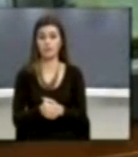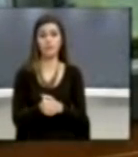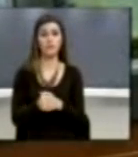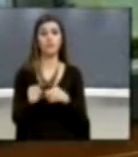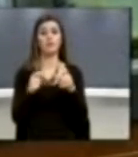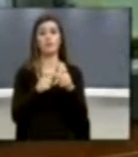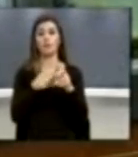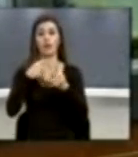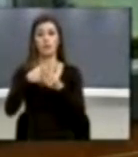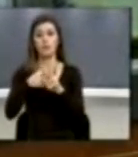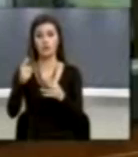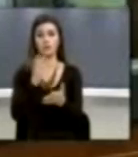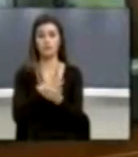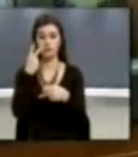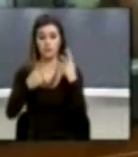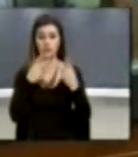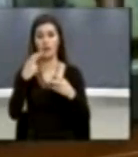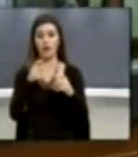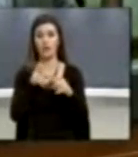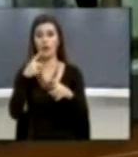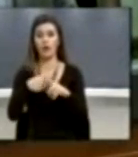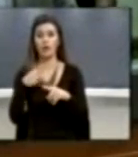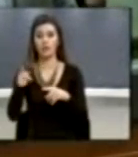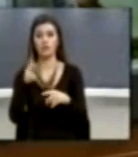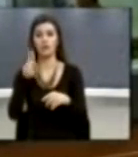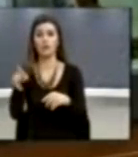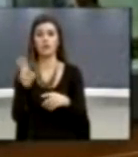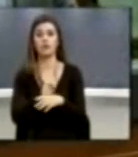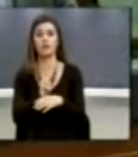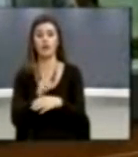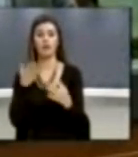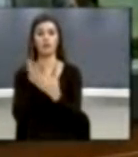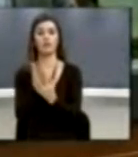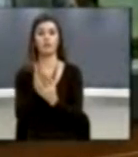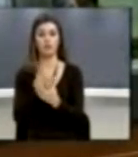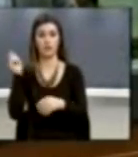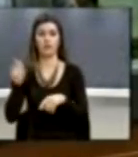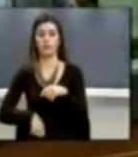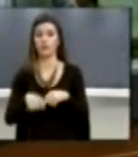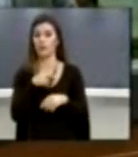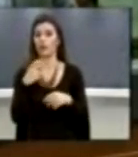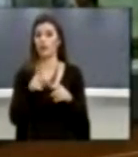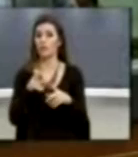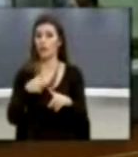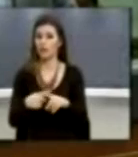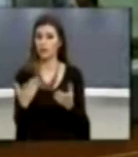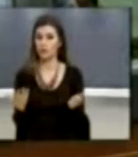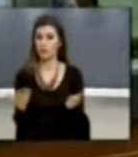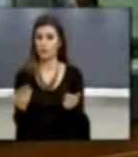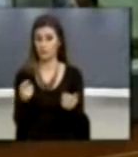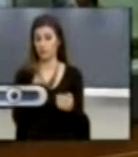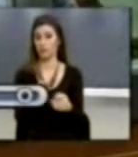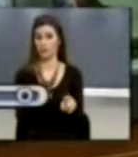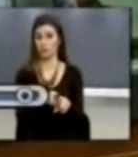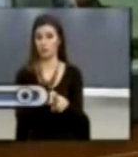nga dokumentet e Uleksit që ka intervenu jashtë leqën për me i fshe dëshmit për rastin e ti. Që kjo është kapja